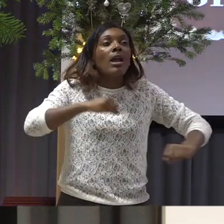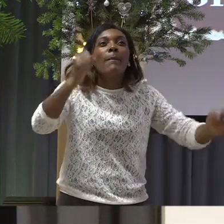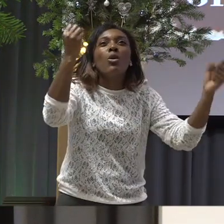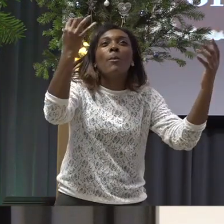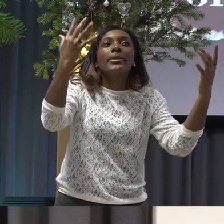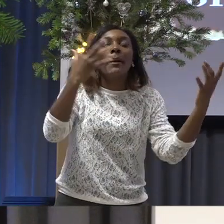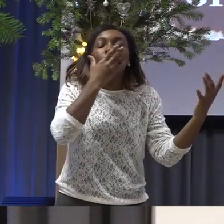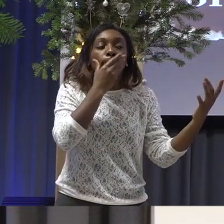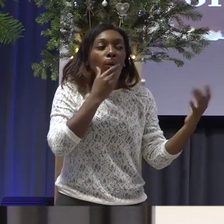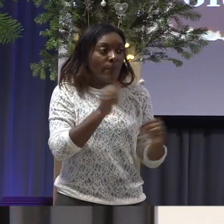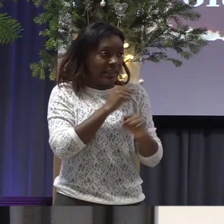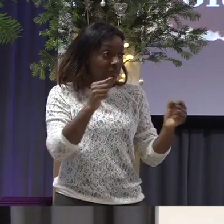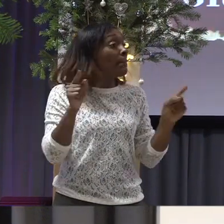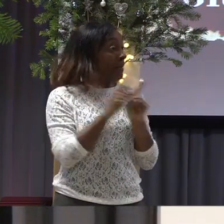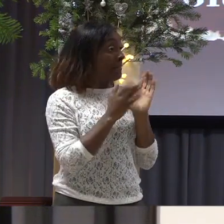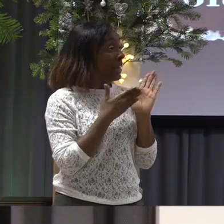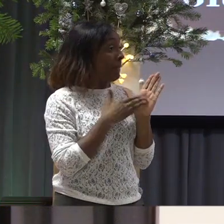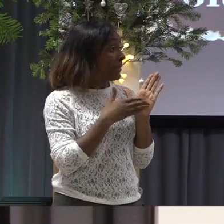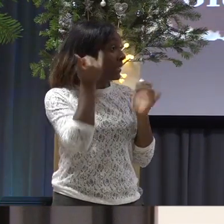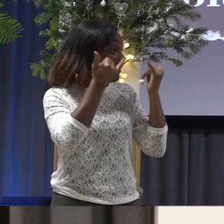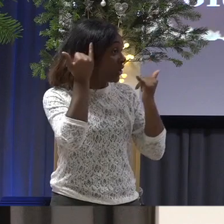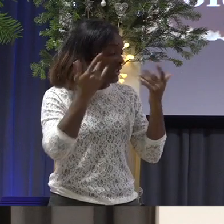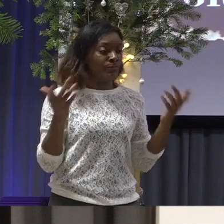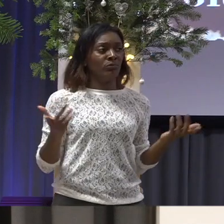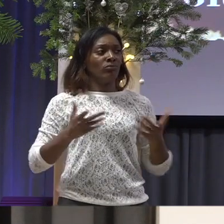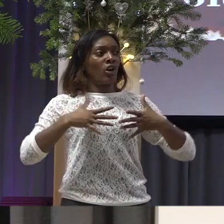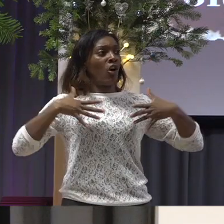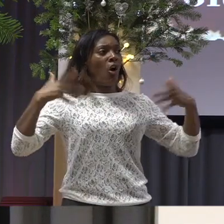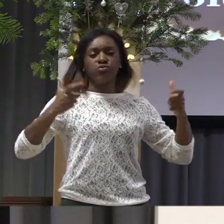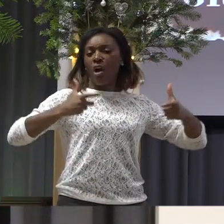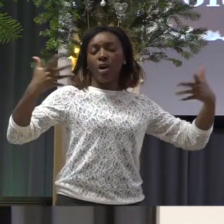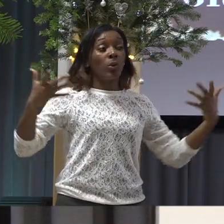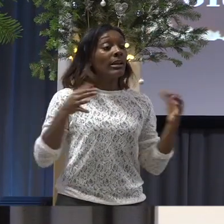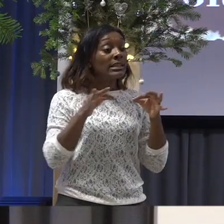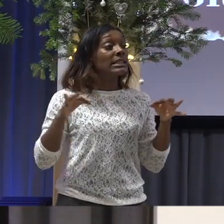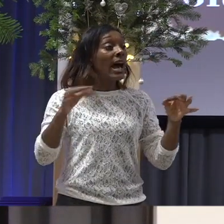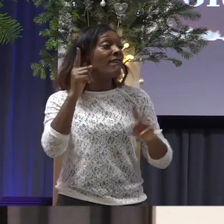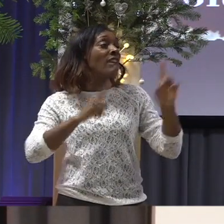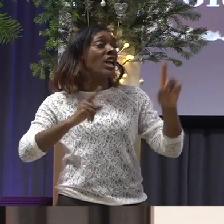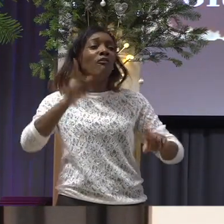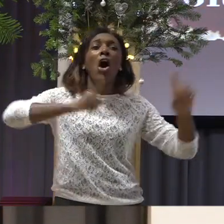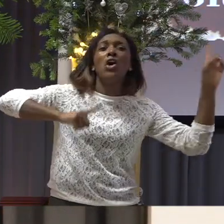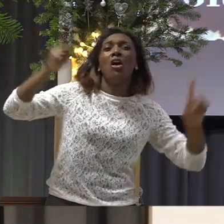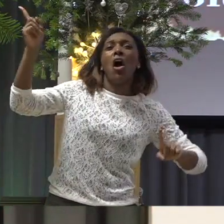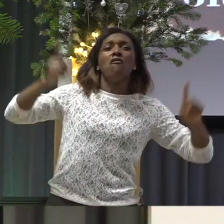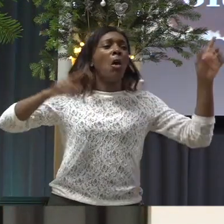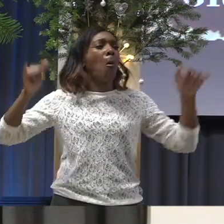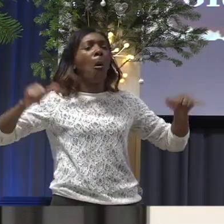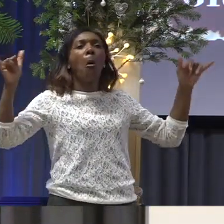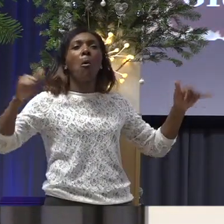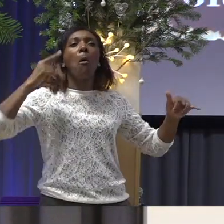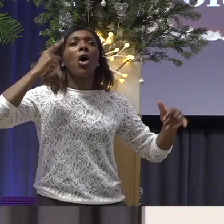roi était là avec les dignitaires dans la salle de fête, en train de festoyer et tout, de se